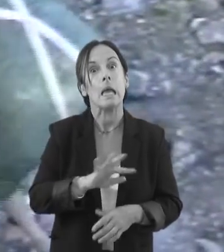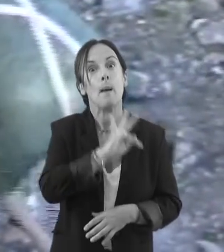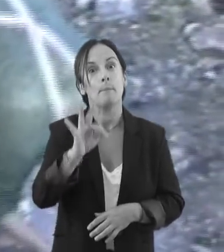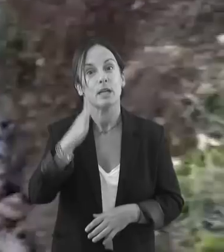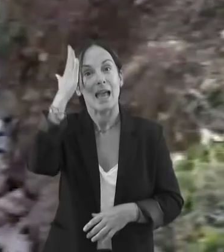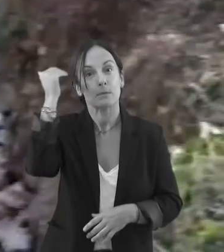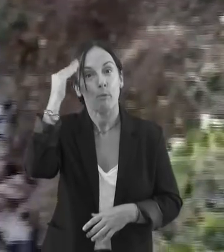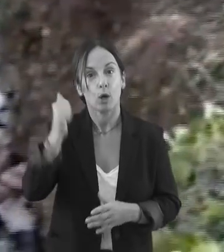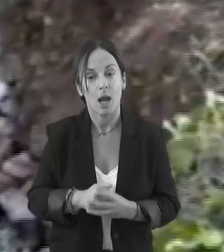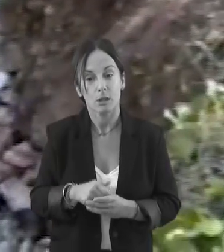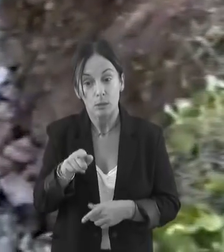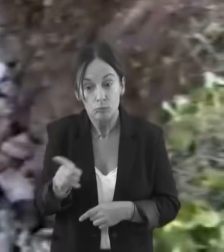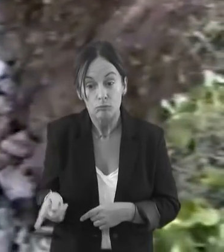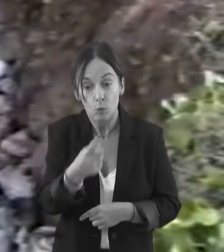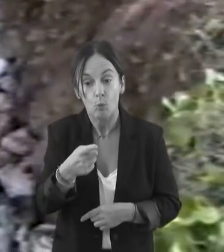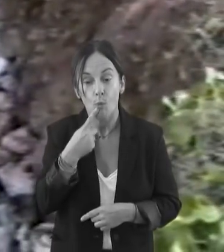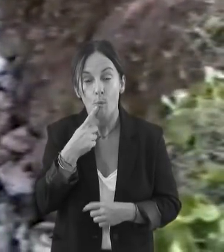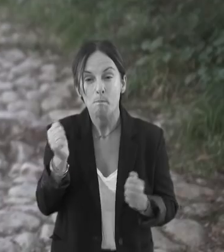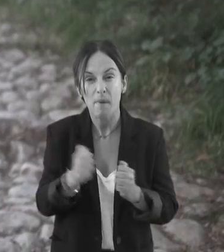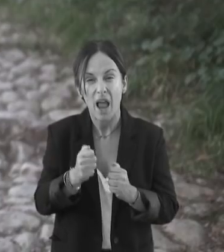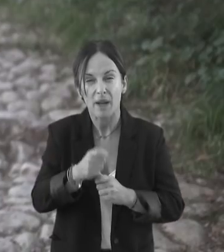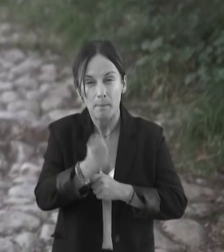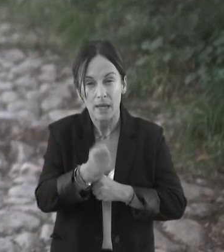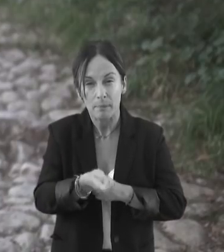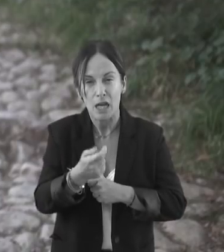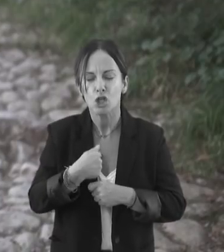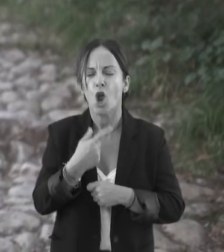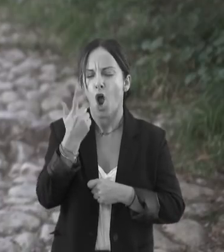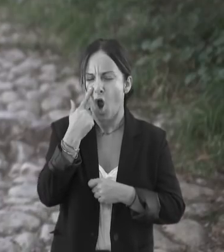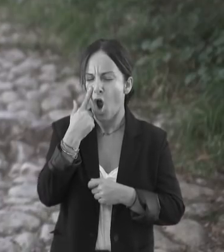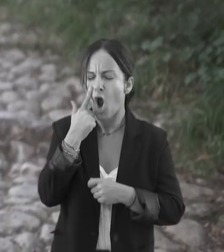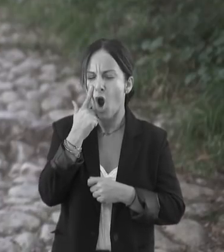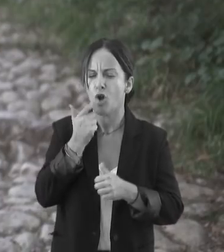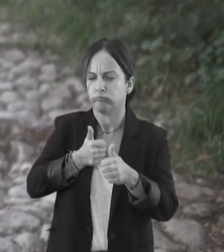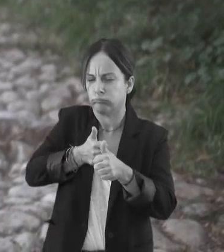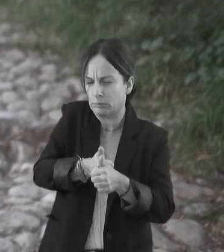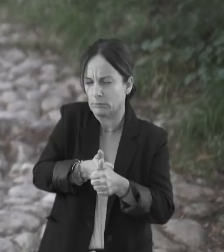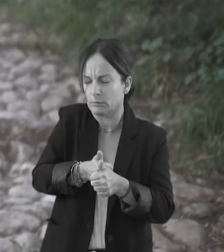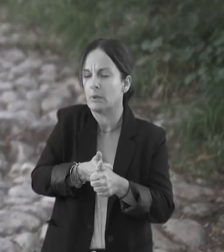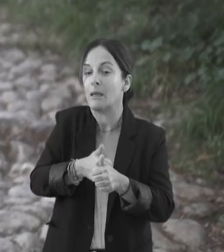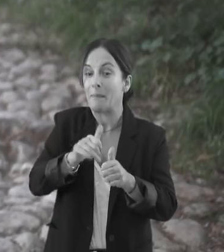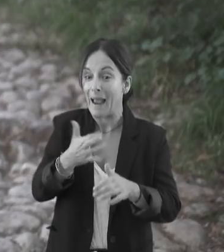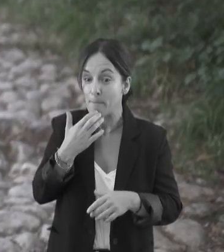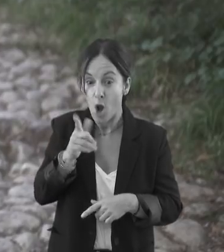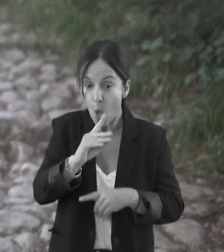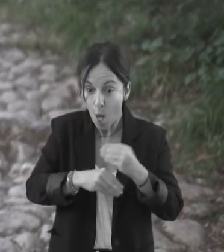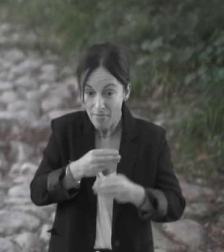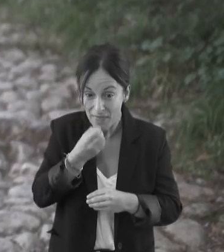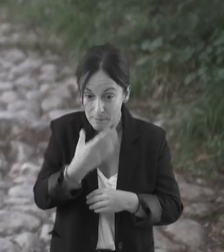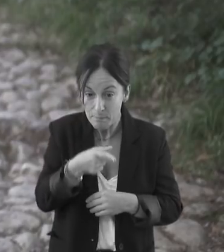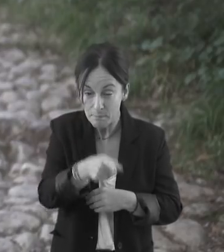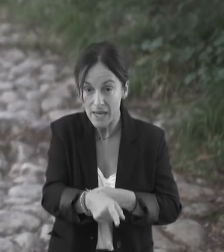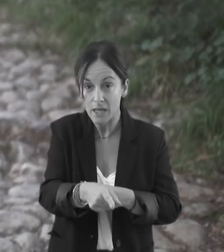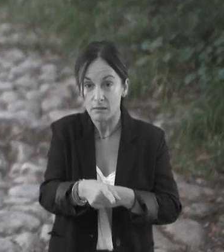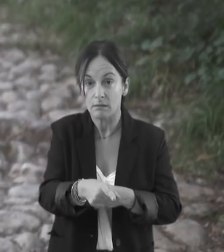diré res, no? Si no ho fas bé, no em posaràs por de fredes. No. Ja quan deu, si va estar